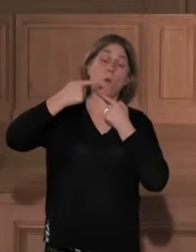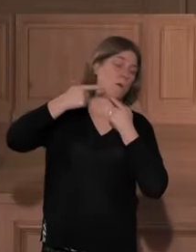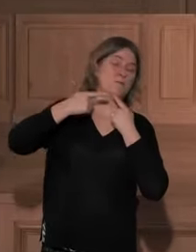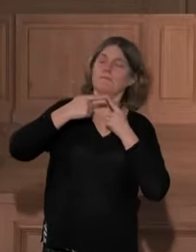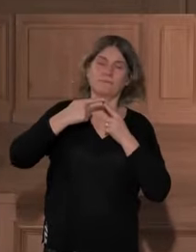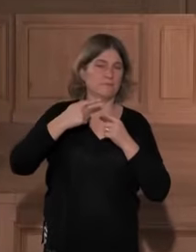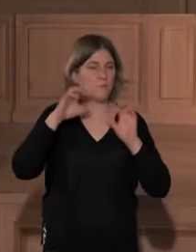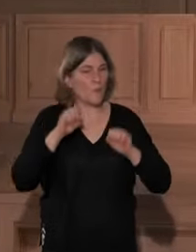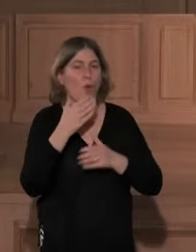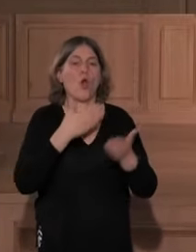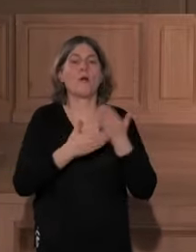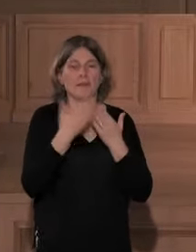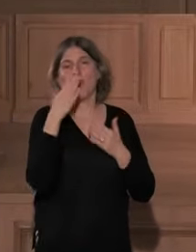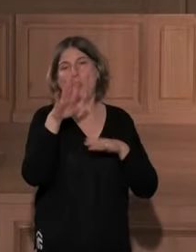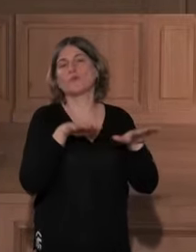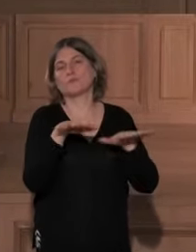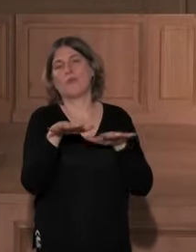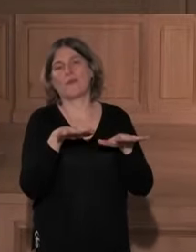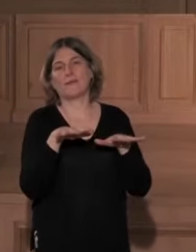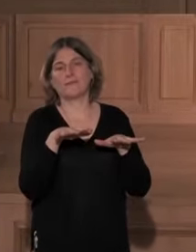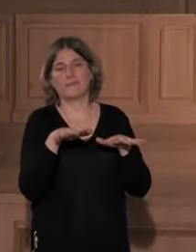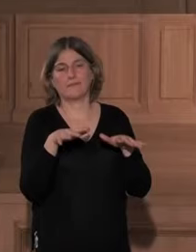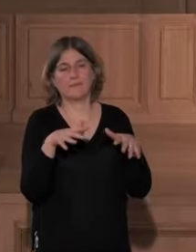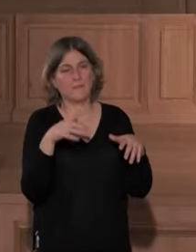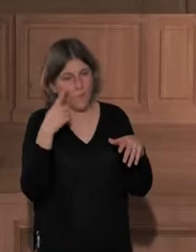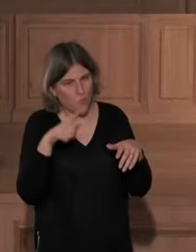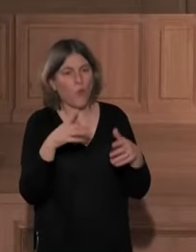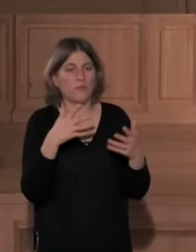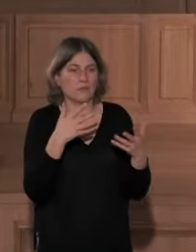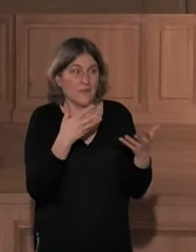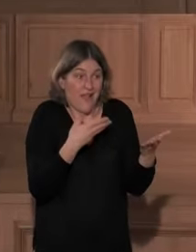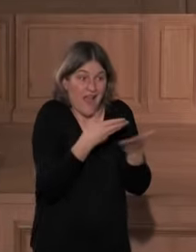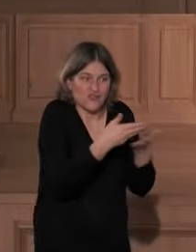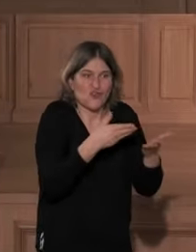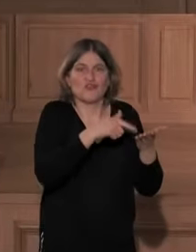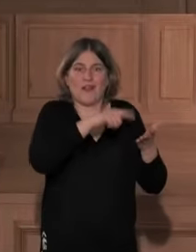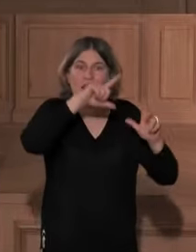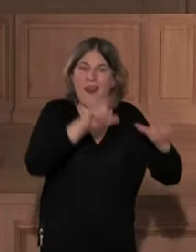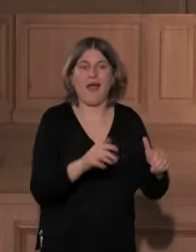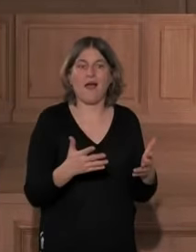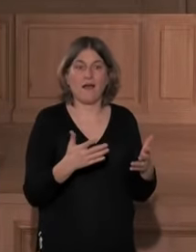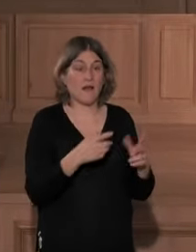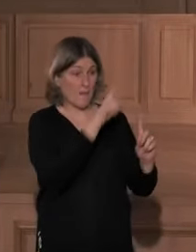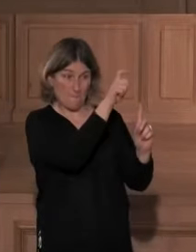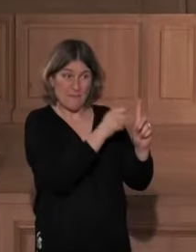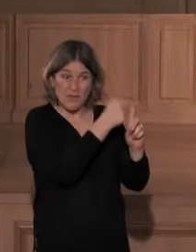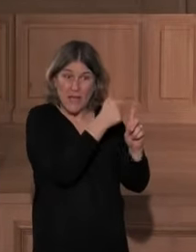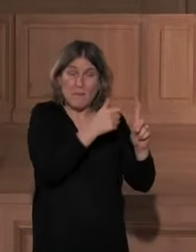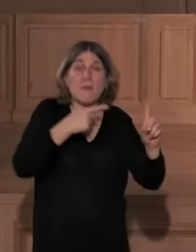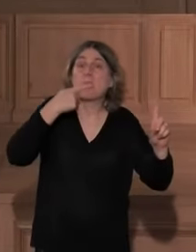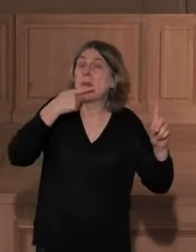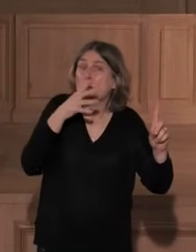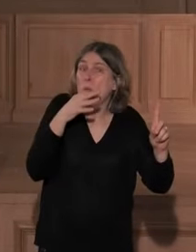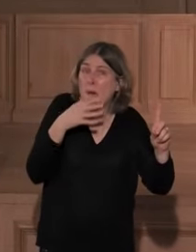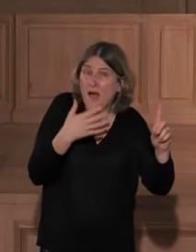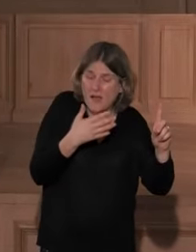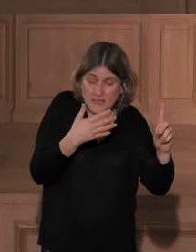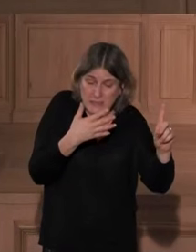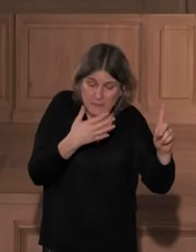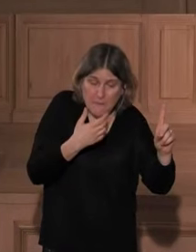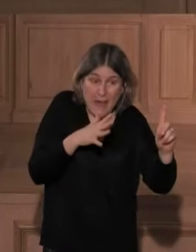très fort. C'est plus fort de ne pas se parler. Enfin, non. C'est assez fort quand quelqu'un ne peut pas vous parler que vous commencez à